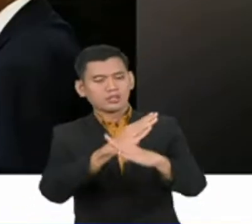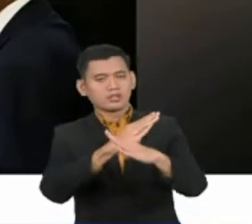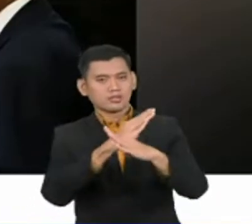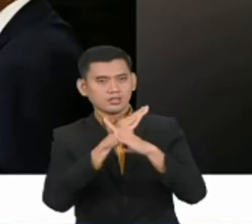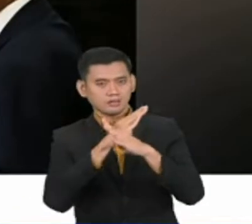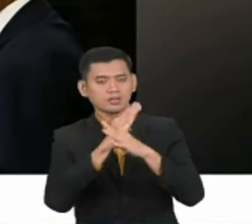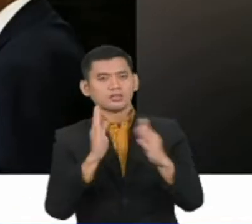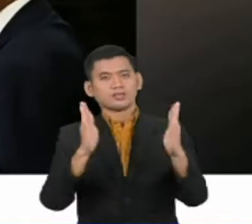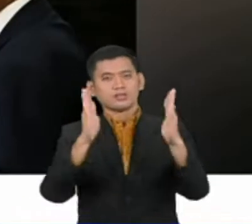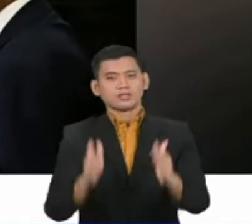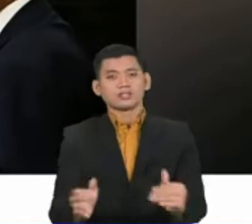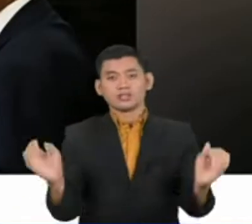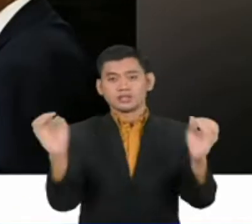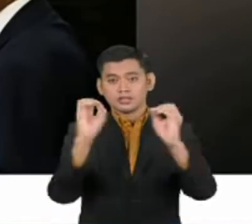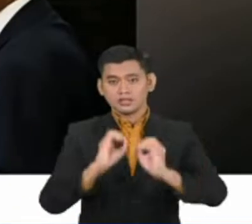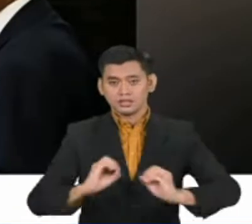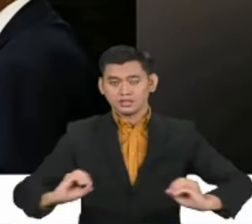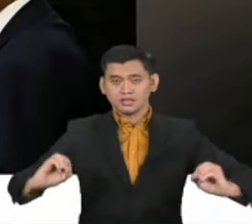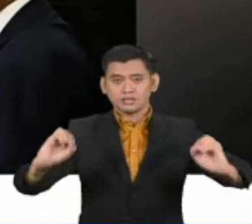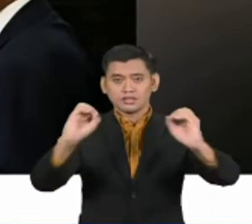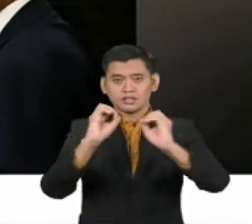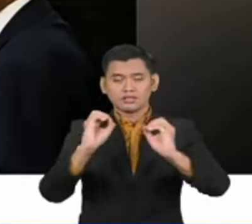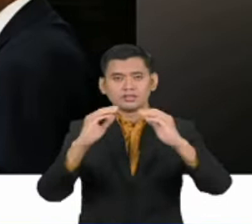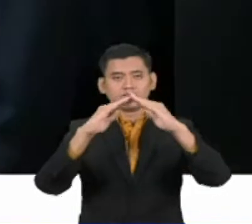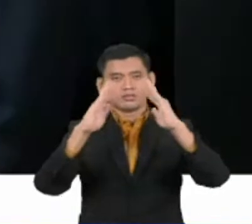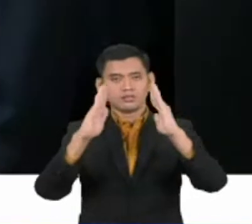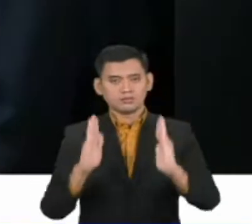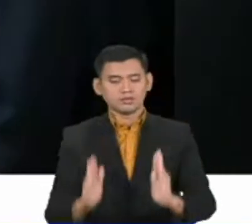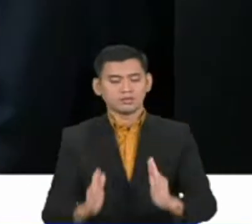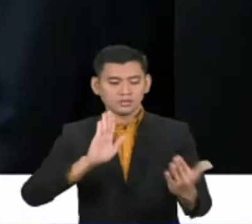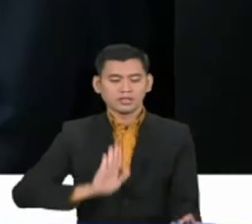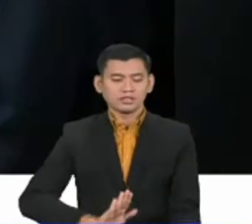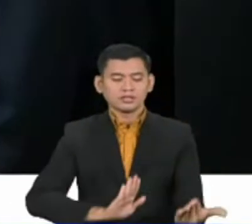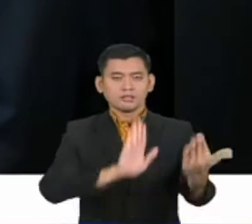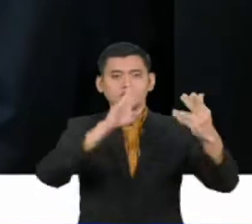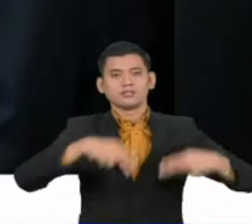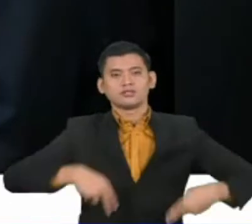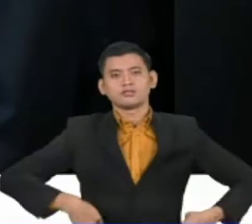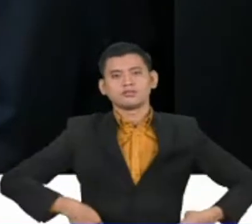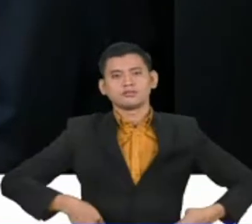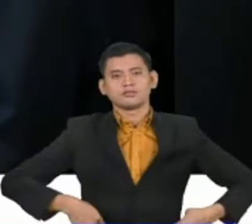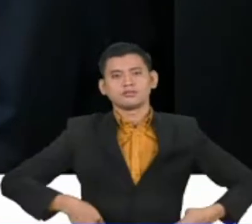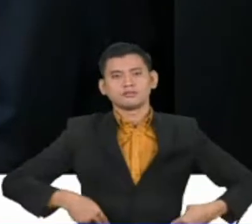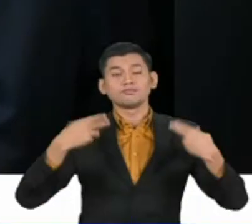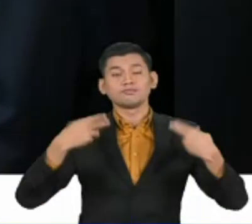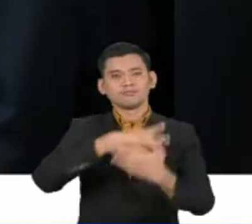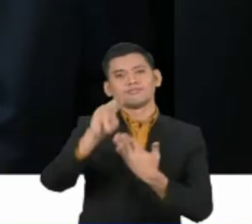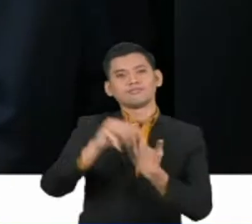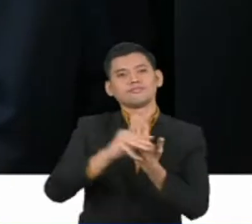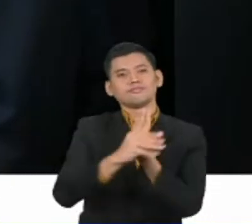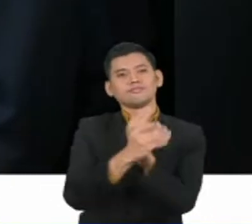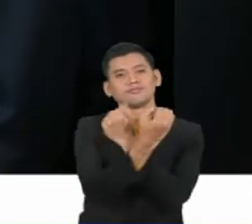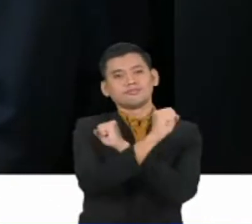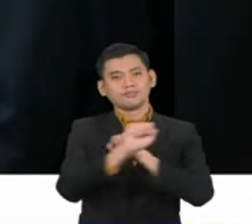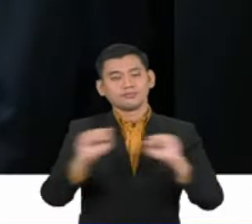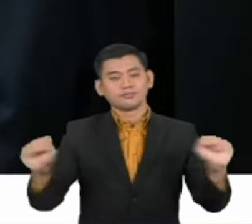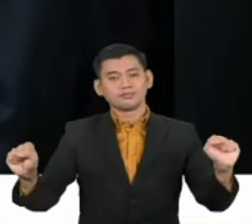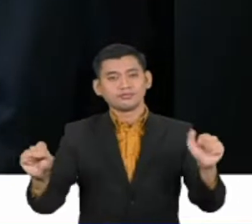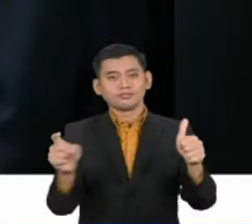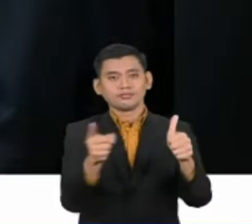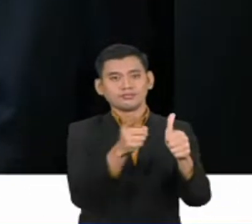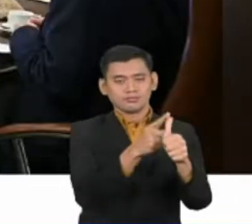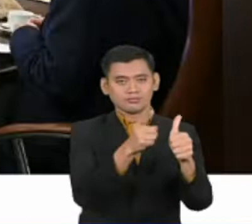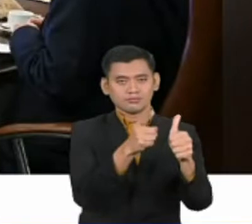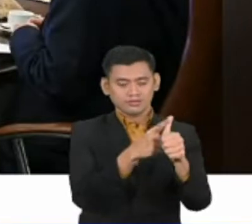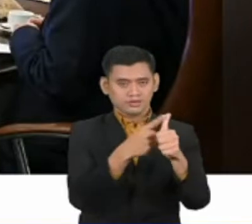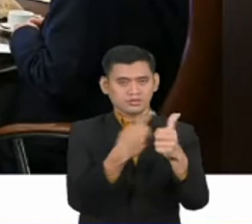membantu golongan untuk menjalani kehidupan yang lebih sejahtera. Antara program dia ada seperti Pusat Transit